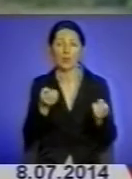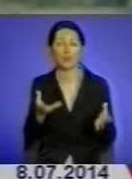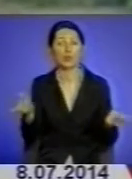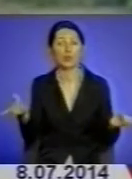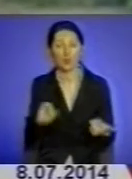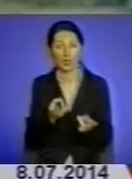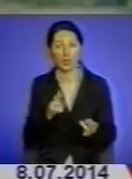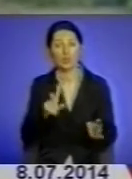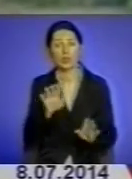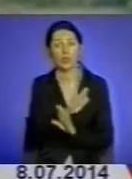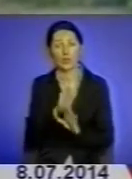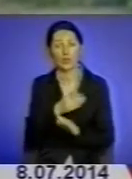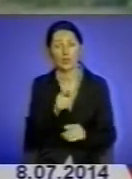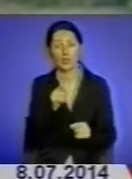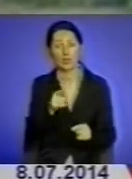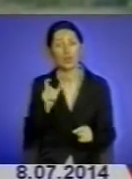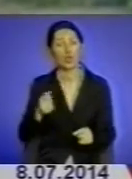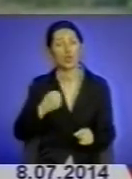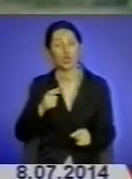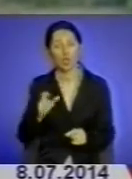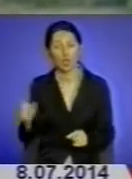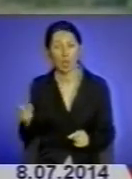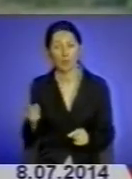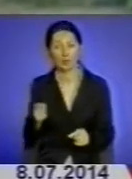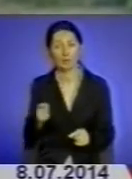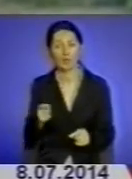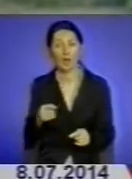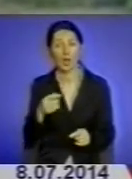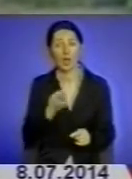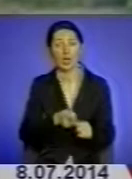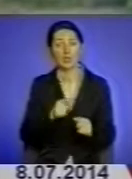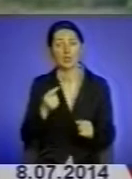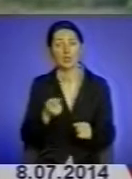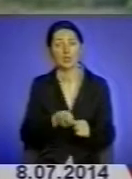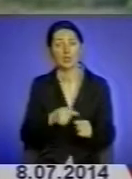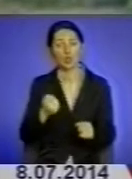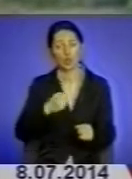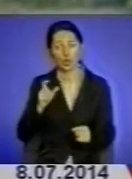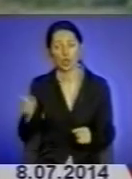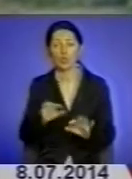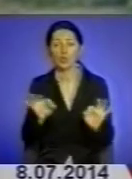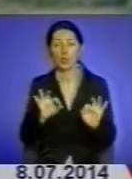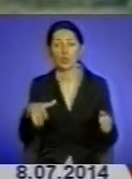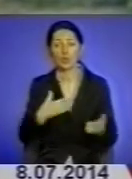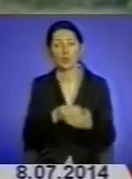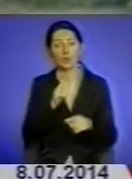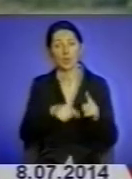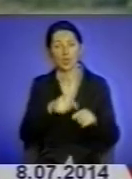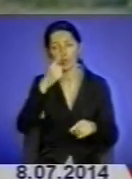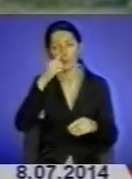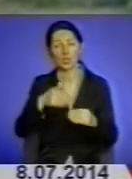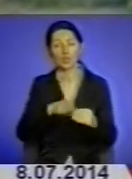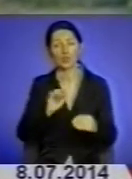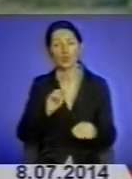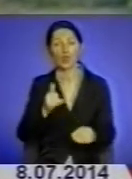так, цим солдатам, це раз, друге, ці солдати самі ж скажуть своїм рідним, близьким, що у нас були священники, і це